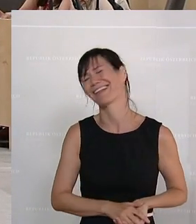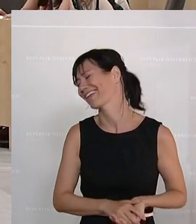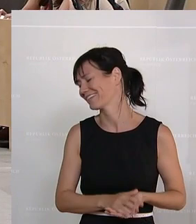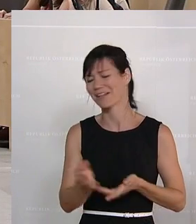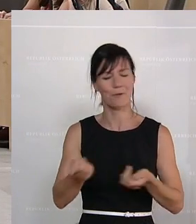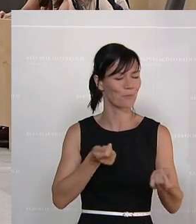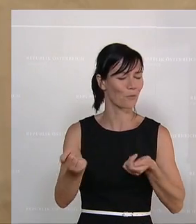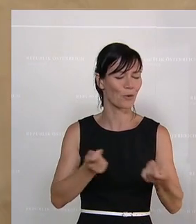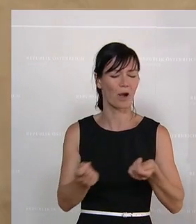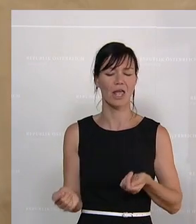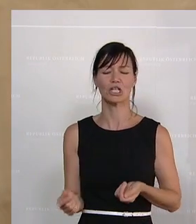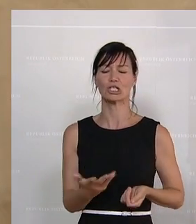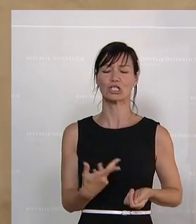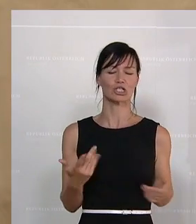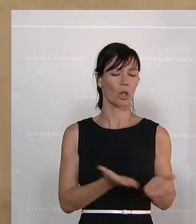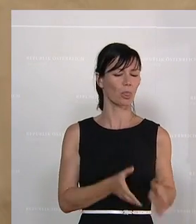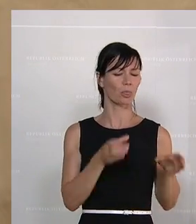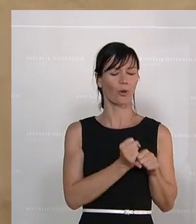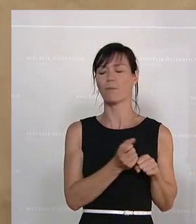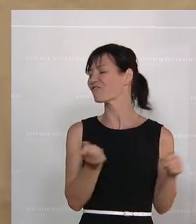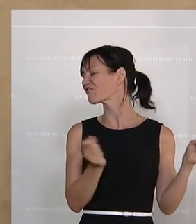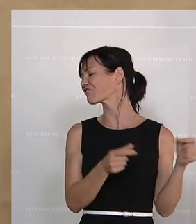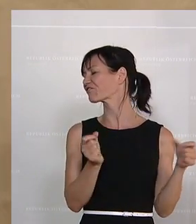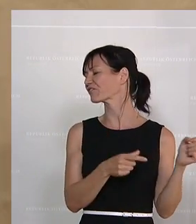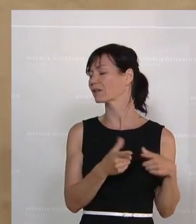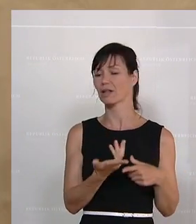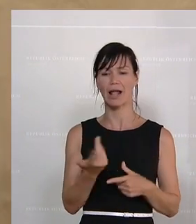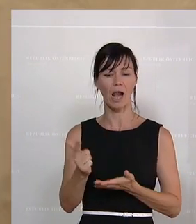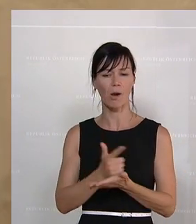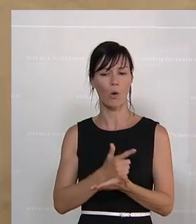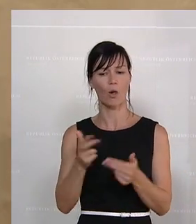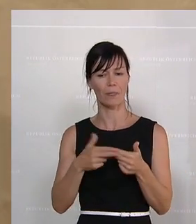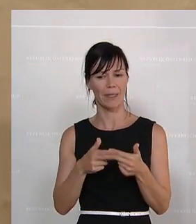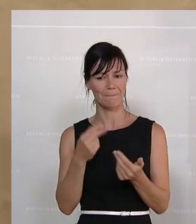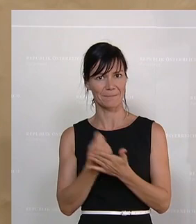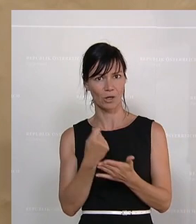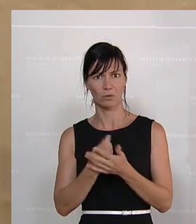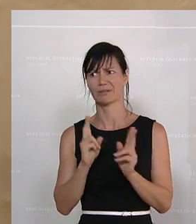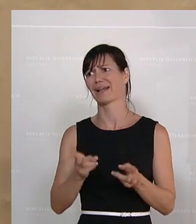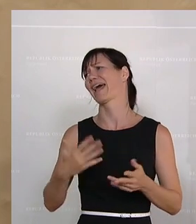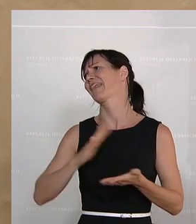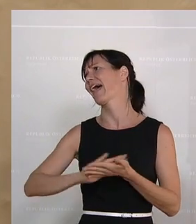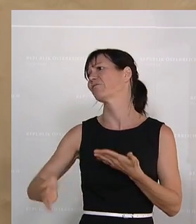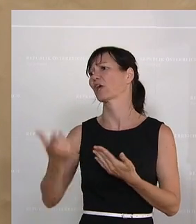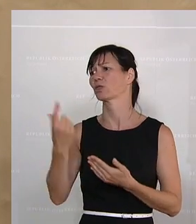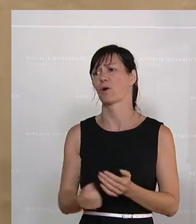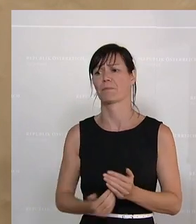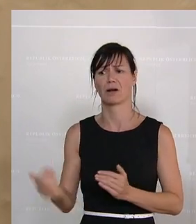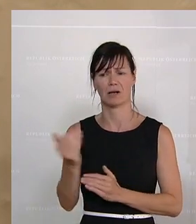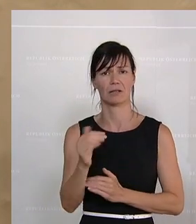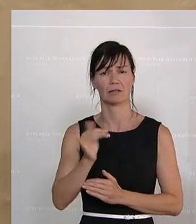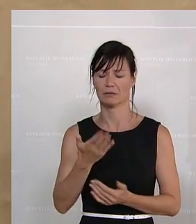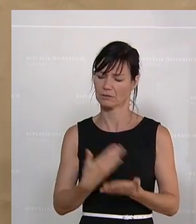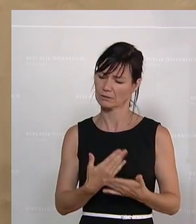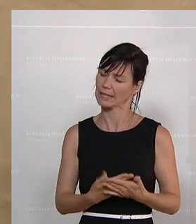politischen kanälen also diese lohnnebenkosten senken hätten sie locker verdoppeln können locker und ich bringe daher